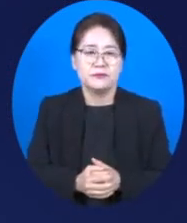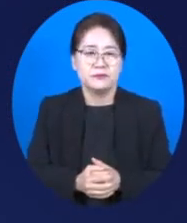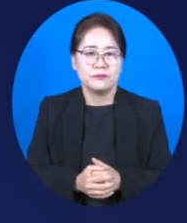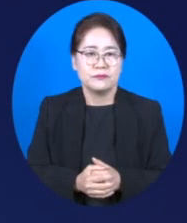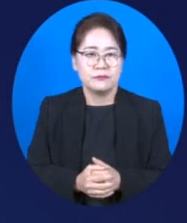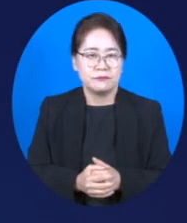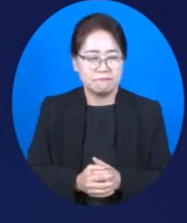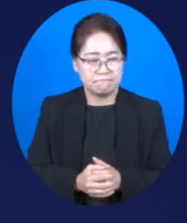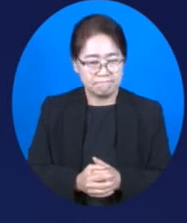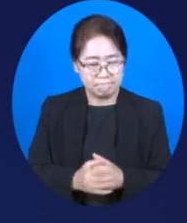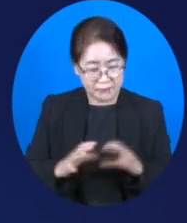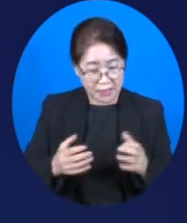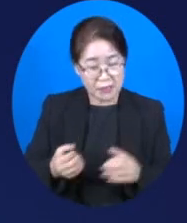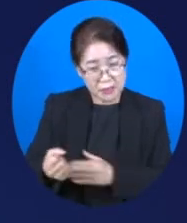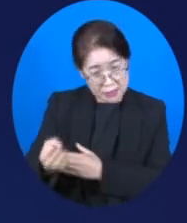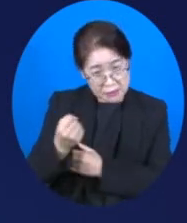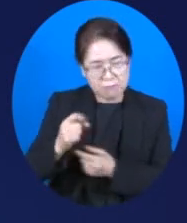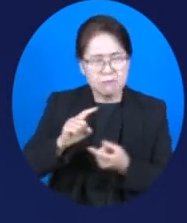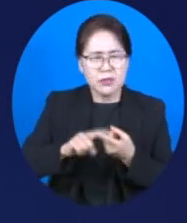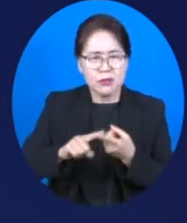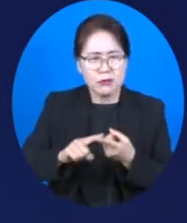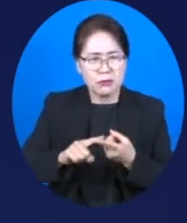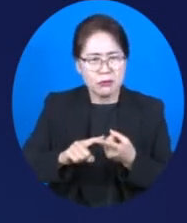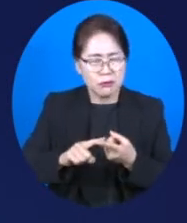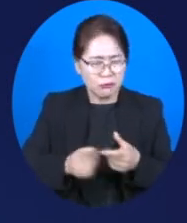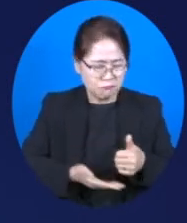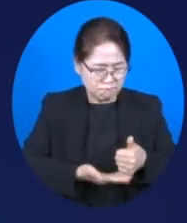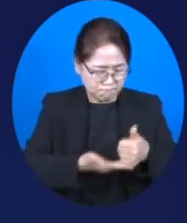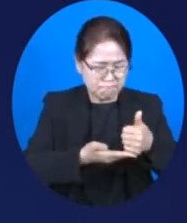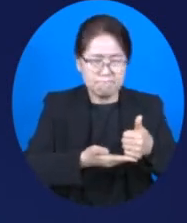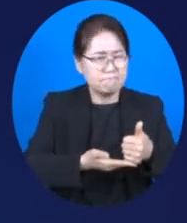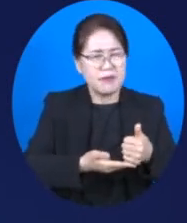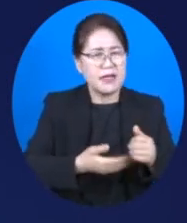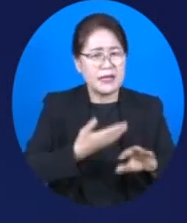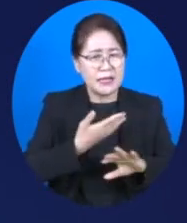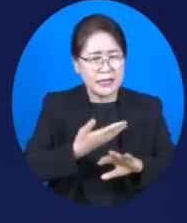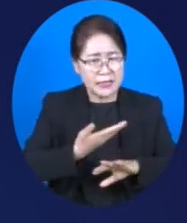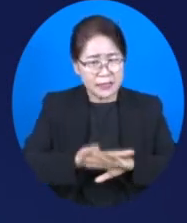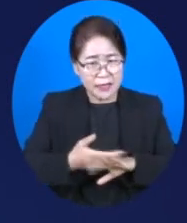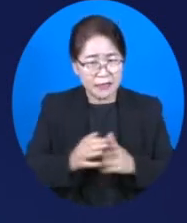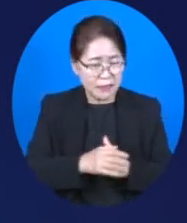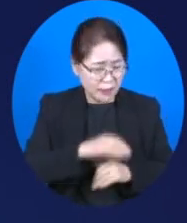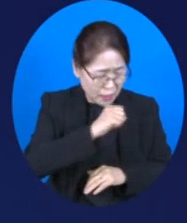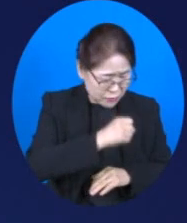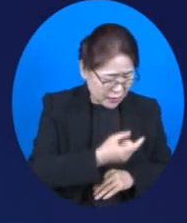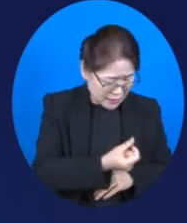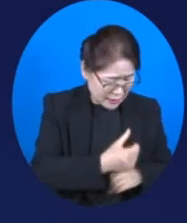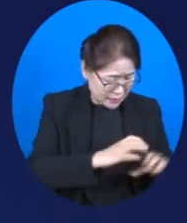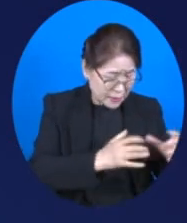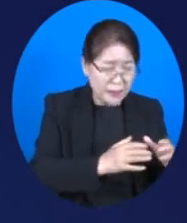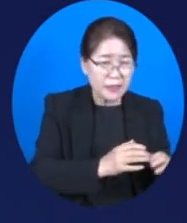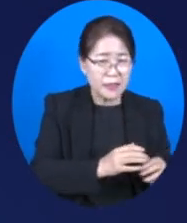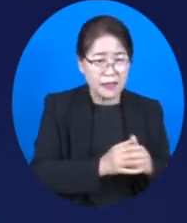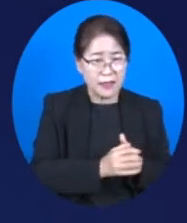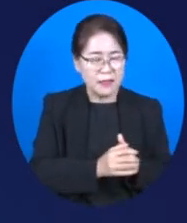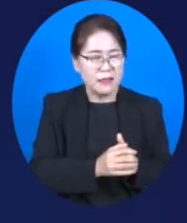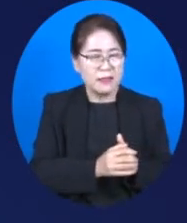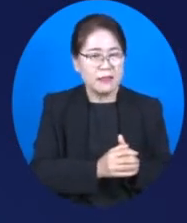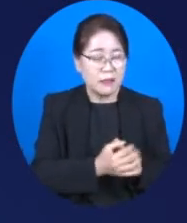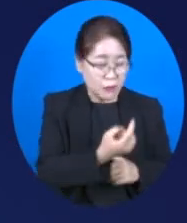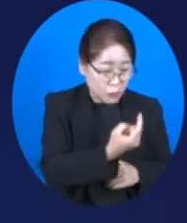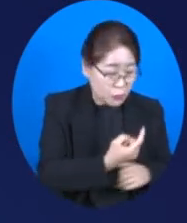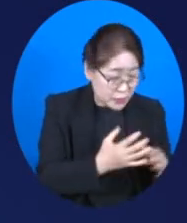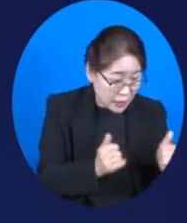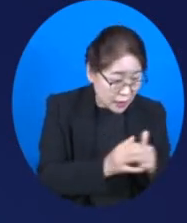국력에 따라서 그의 신분과 권위와 대우가 너무나 달라집니다. 아프리카의 작은 나라의 대사는요,